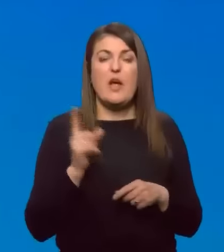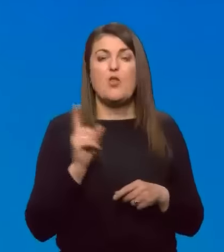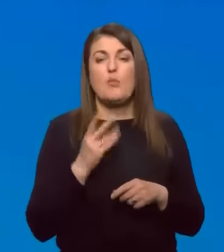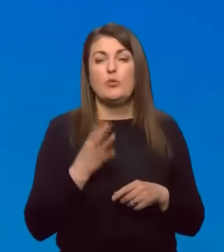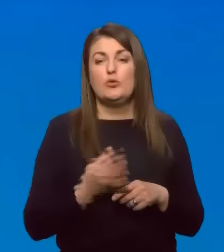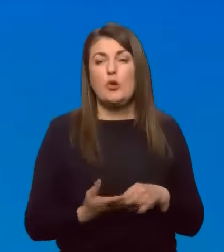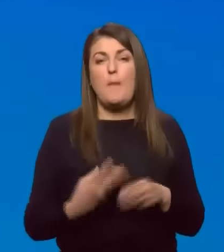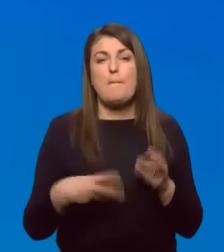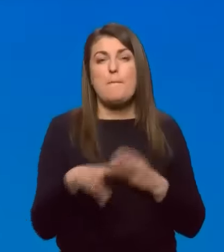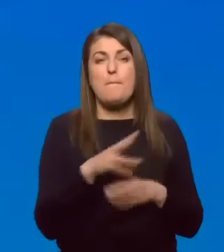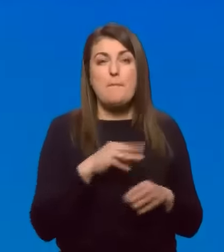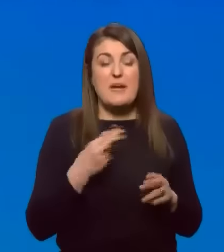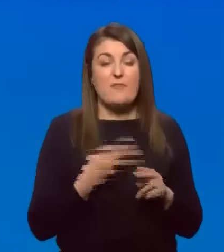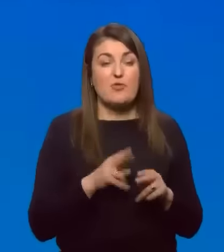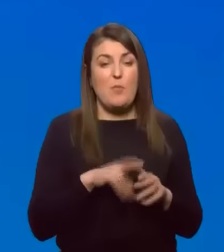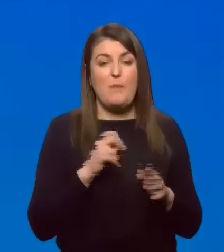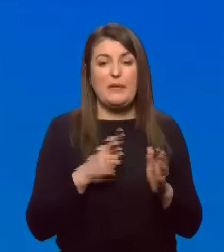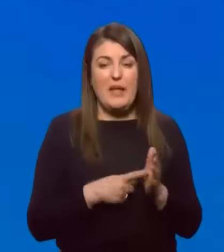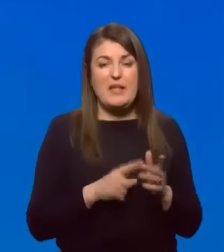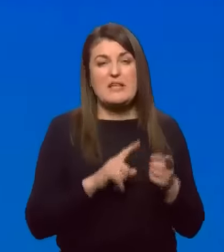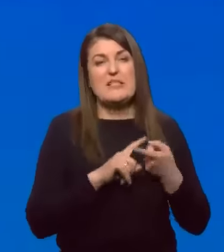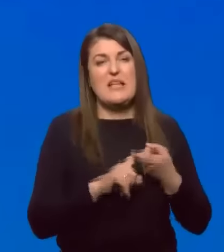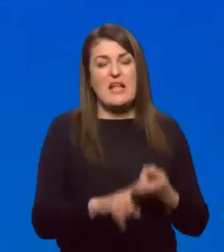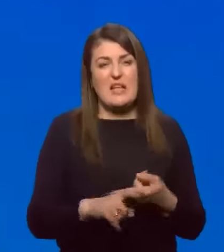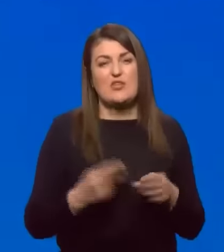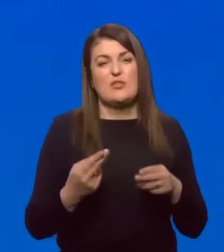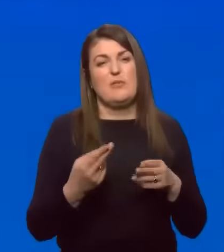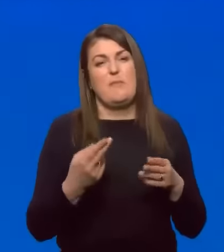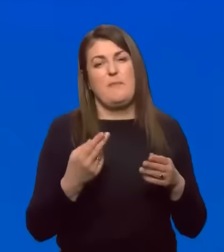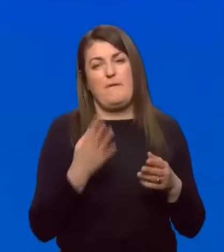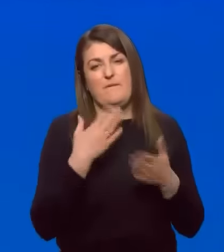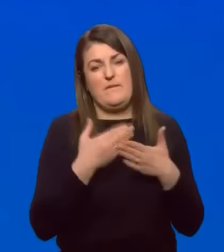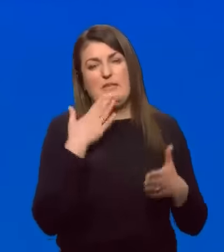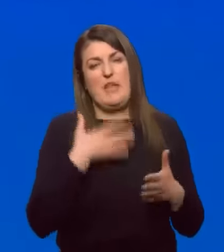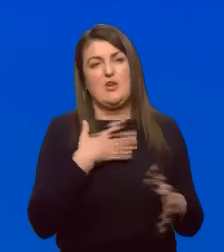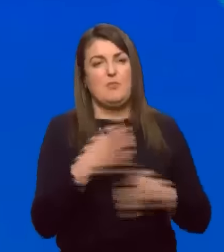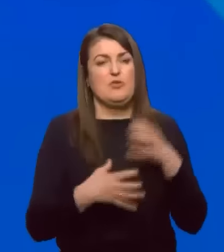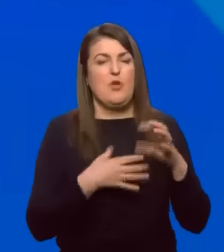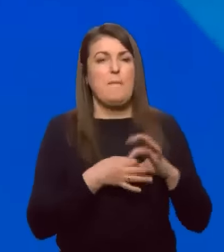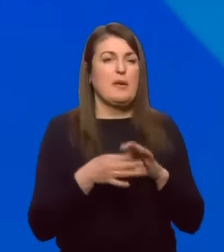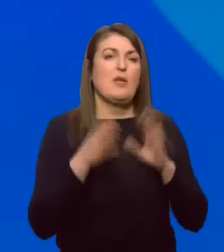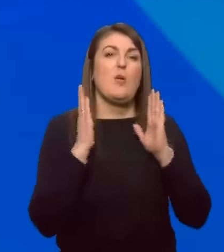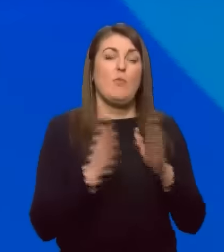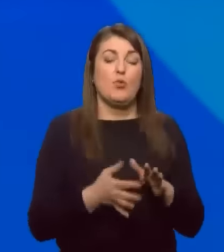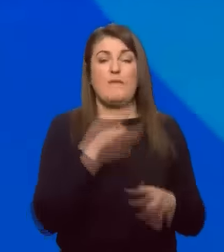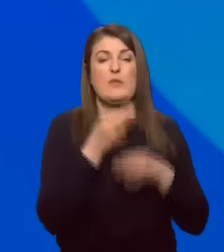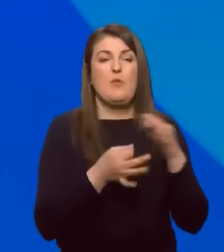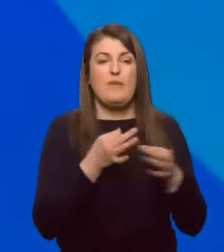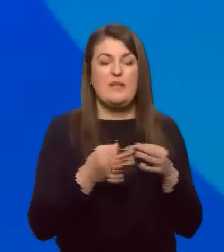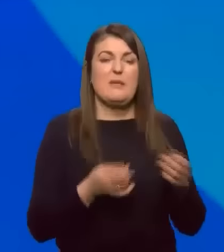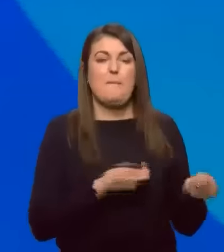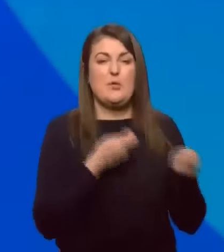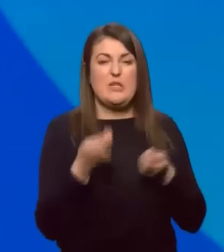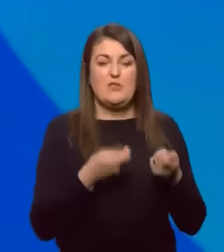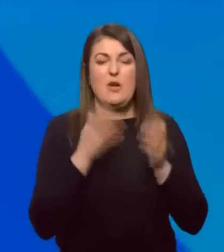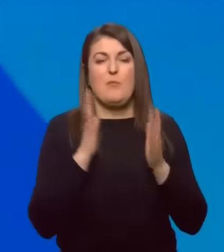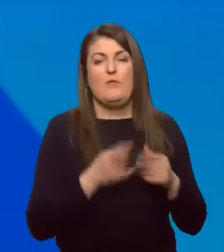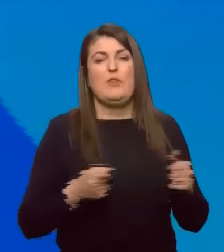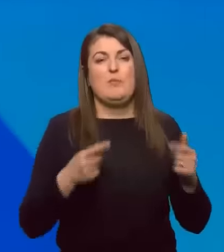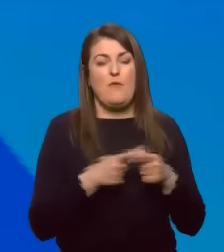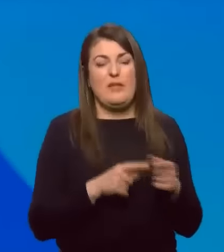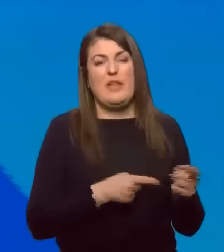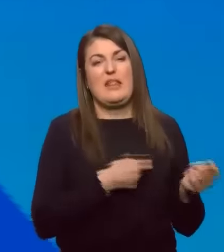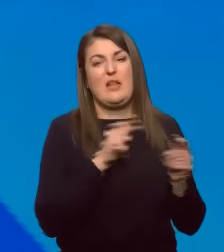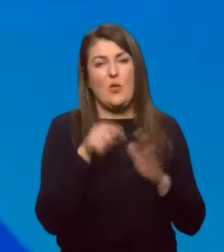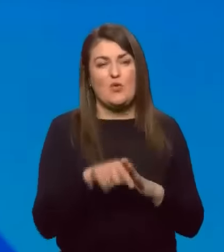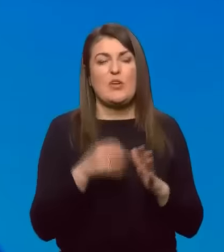що ми саме у цьому питанні залежні безпосередньо від наших міжнародних партнерів. Будуть відповідні постачання, буде відповідне